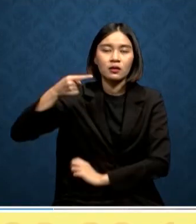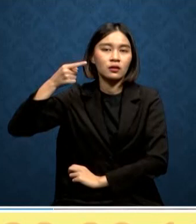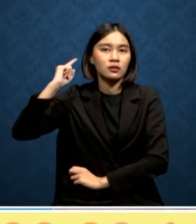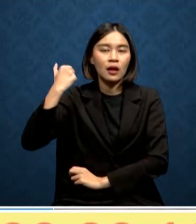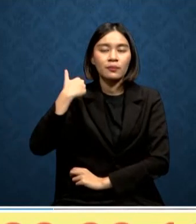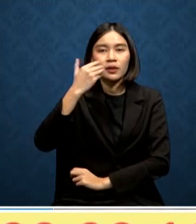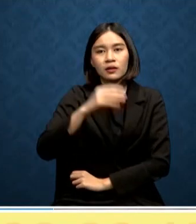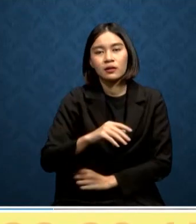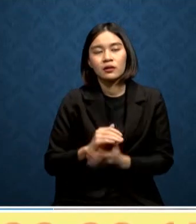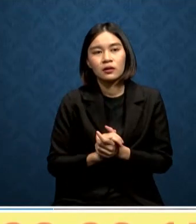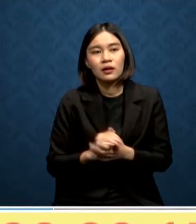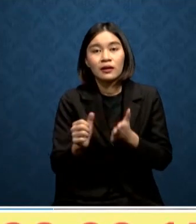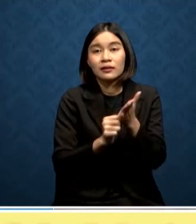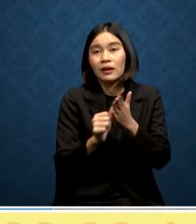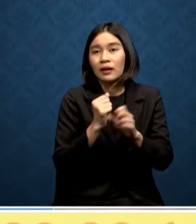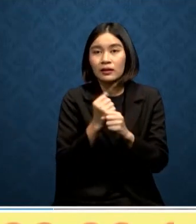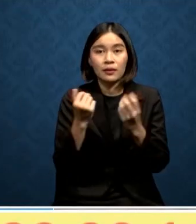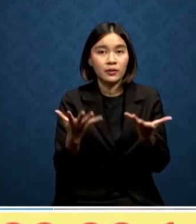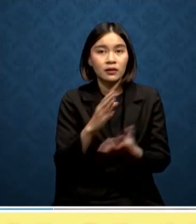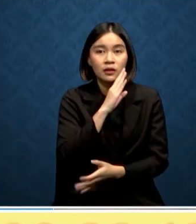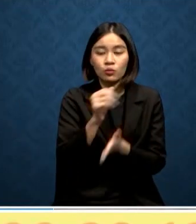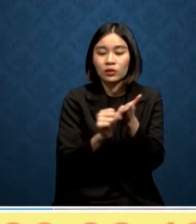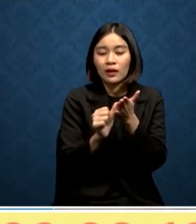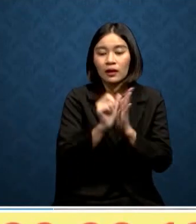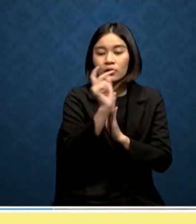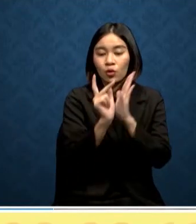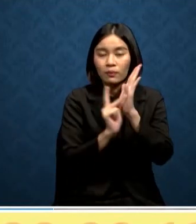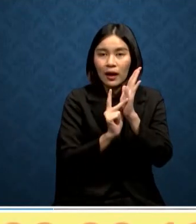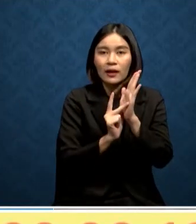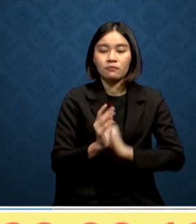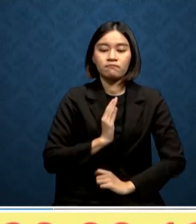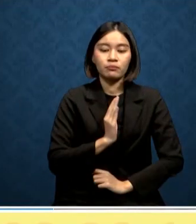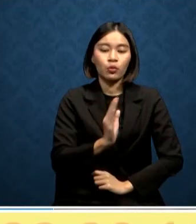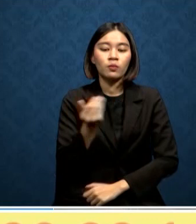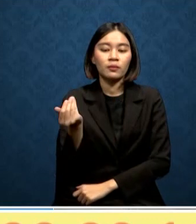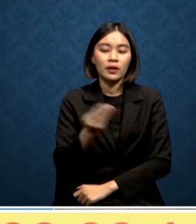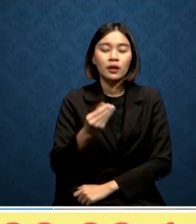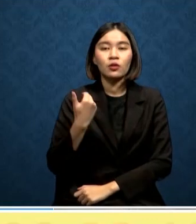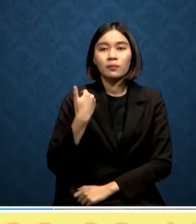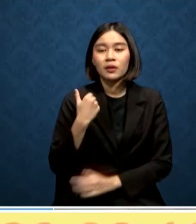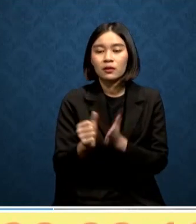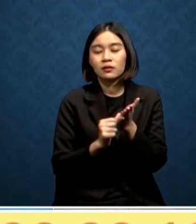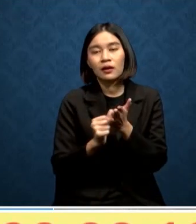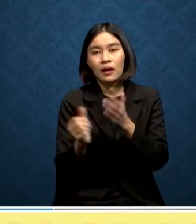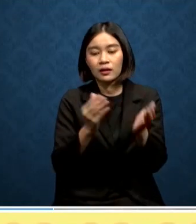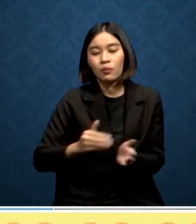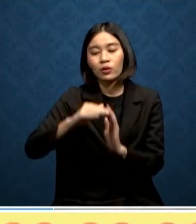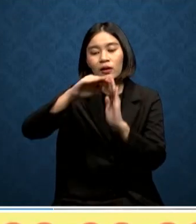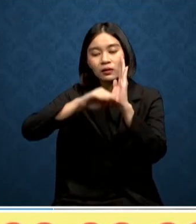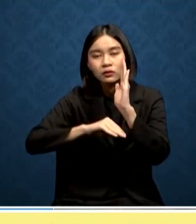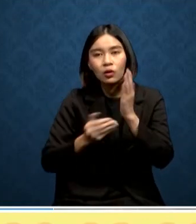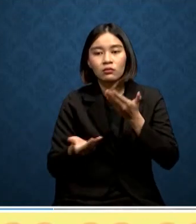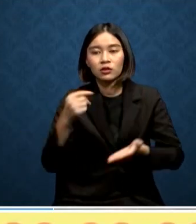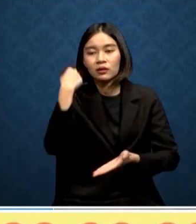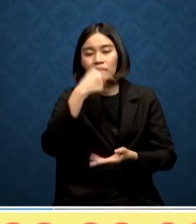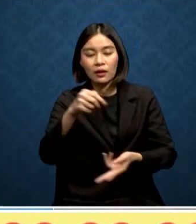สิ่งที่เกิดขึ้นสามารถแก้ไขได้ถ้าเราสามารถปรับปรุงกฎหมายให้เป็นธรรมและรวดเร็วขึ้นปรับปรุงกระบวนการหรือมีคนมาตร